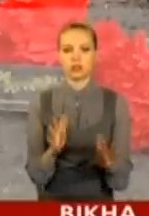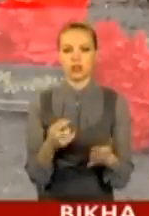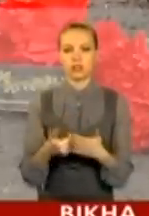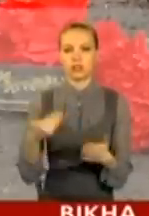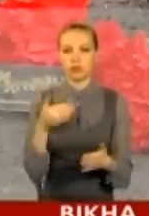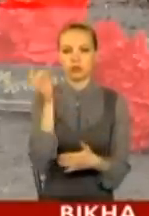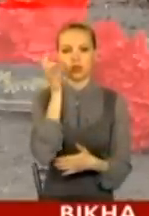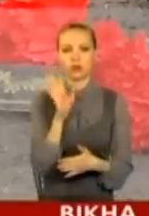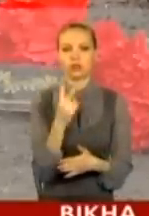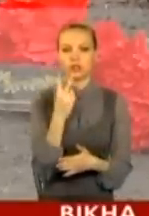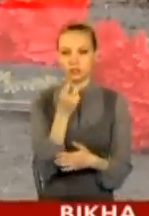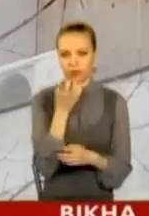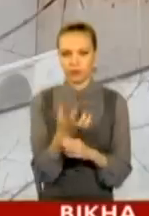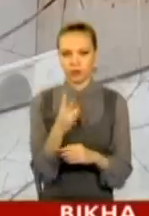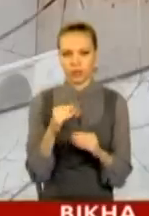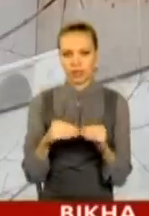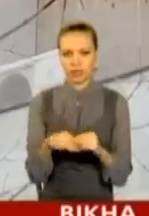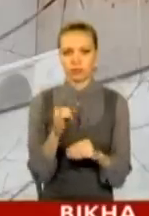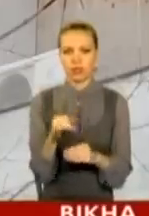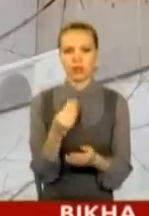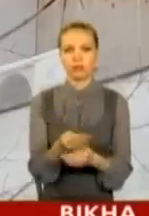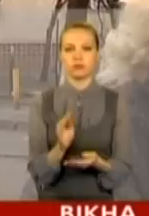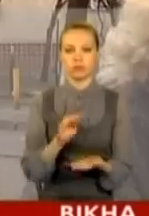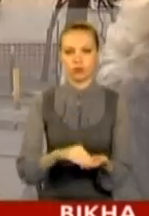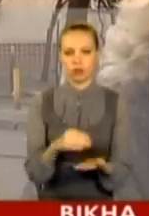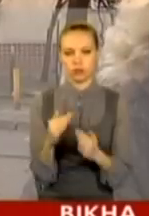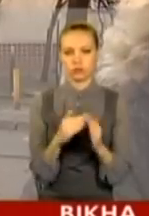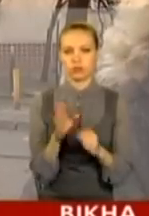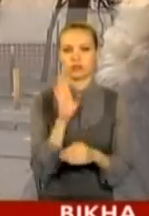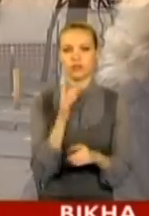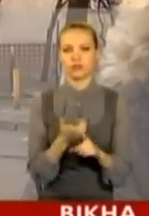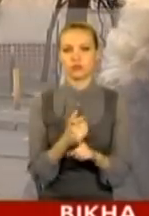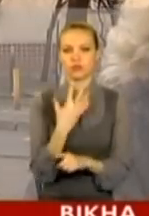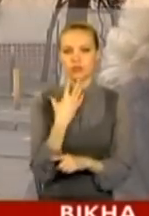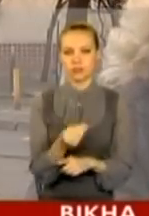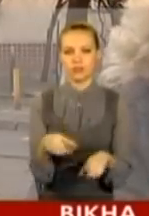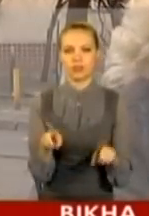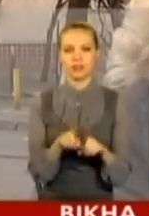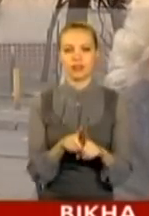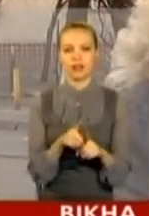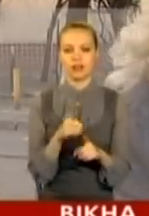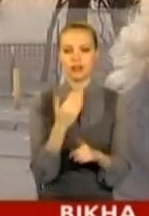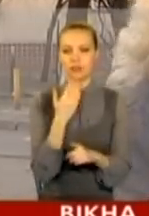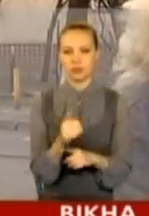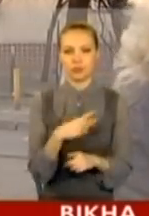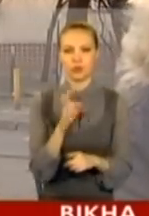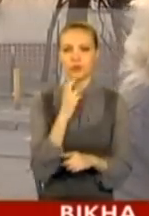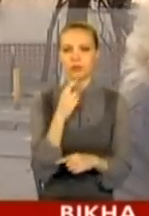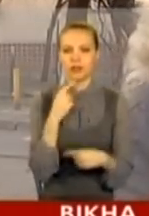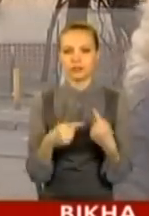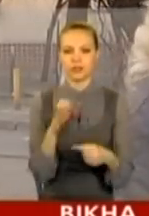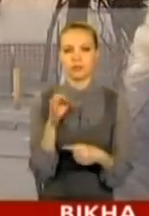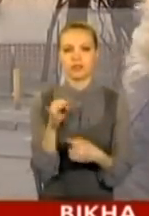напередодні, нагадують дві гвоздики на землі. Їх поклали сусіди. Дівчинка дуже красива, така ладненька, прелість. Улыбалась, завжди з